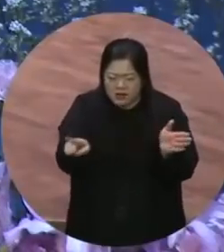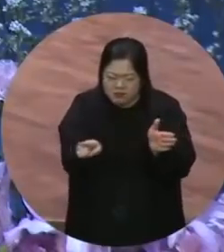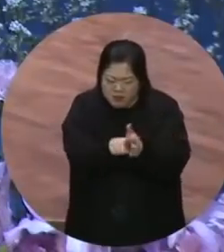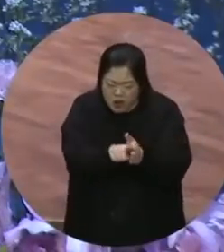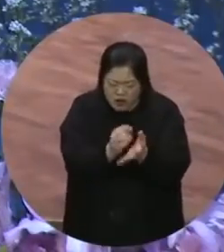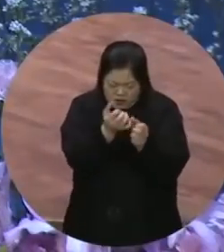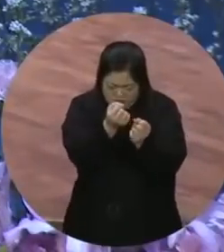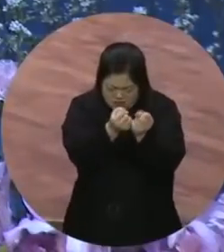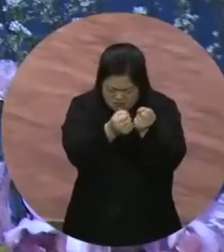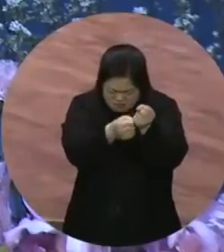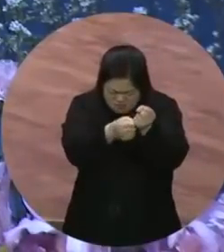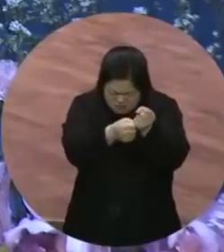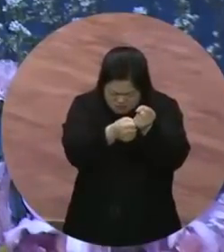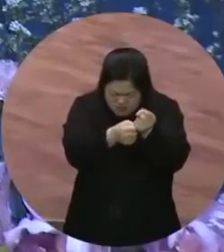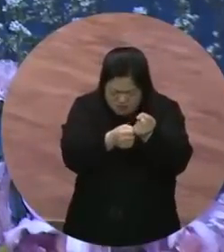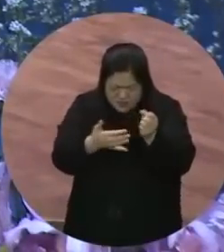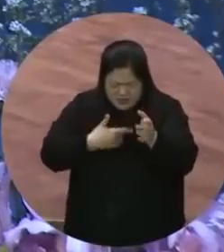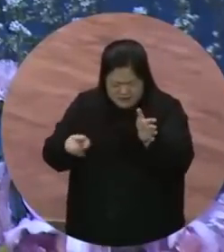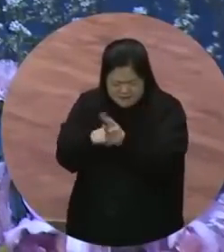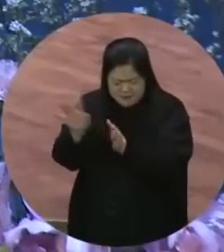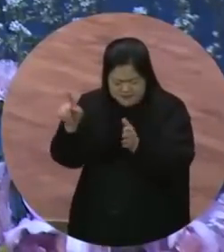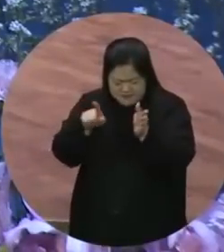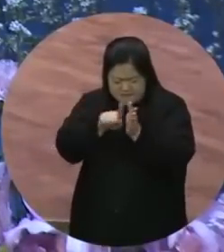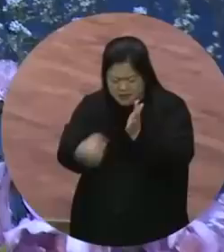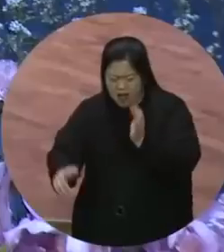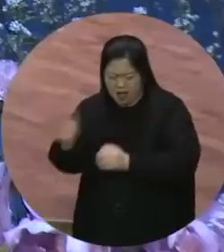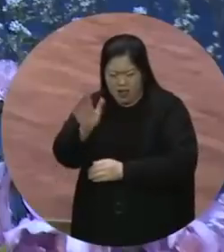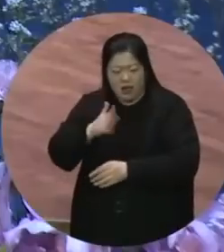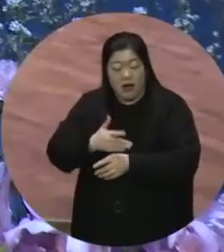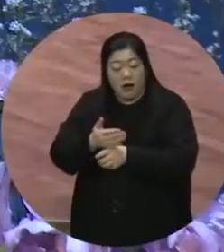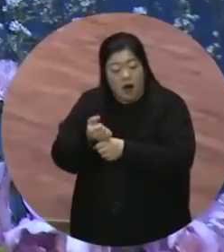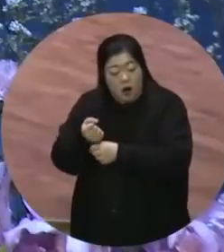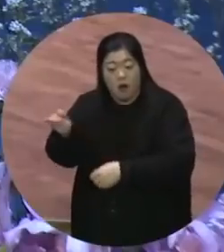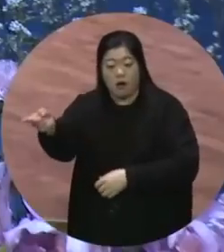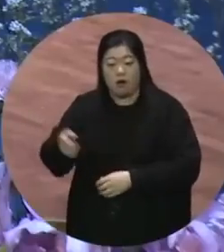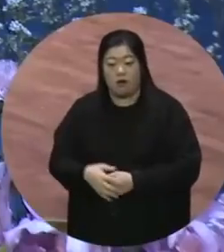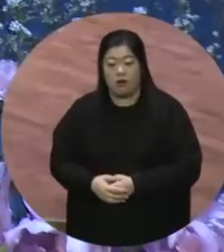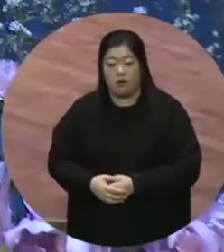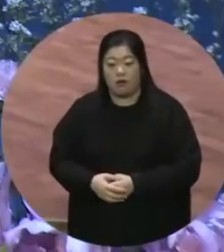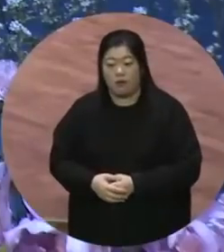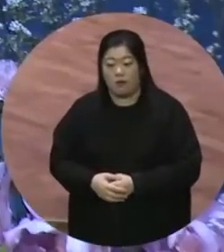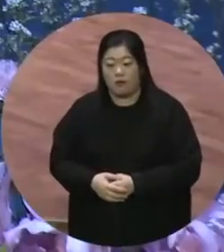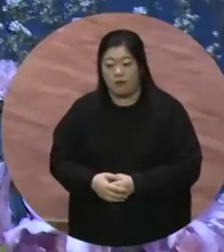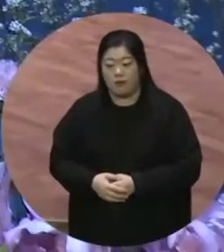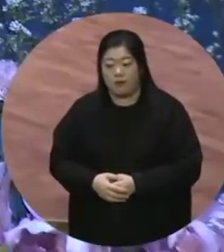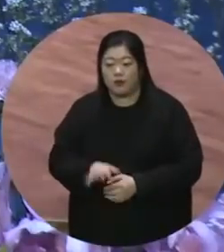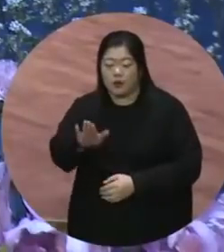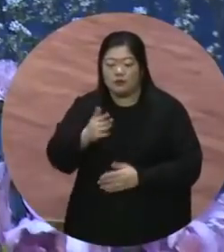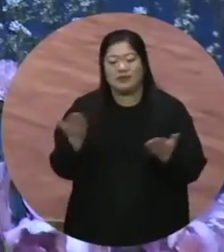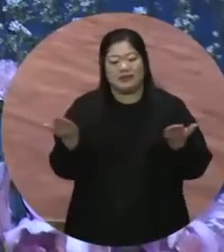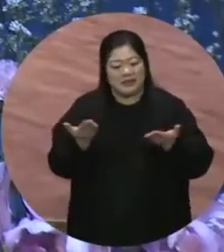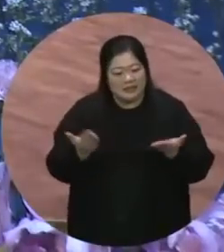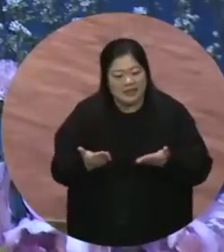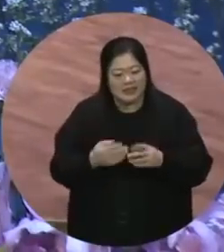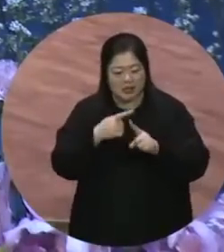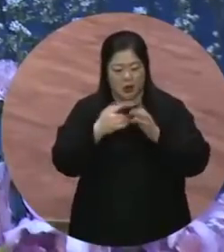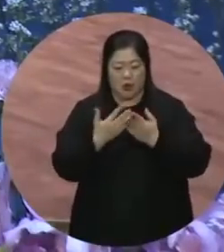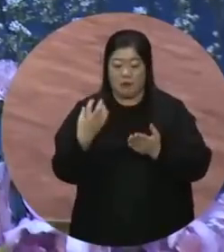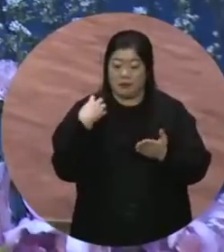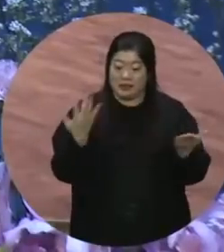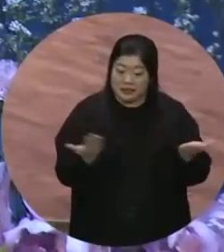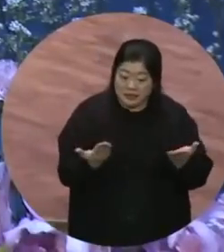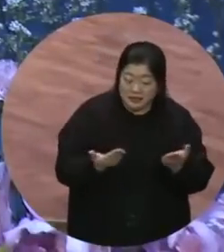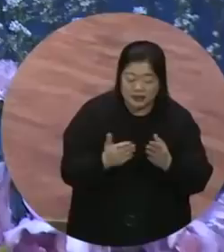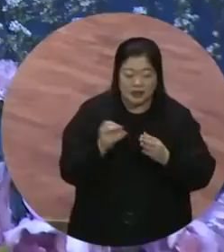살고 있는 지금 여러 가지 직장생활, 사업 속에서, 가정생활 속에서, 여러분 사역 속에서 여러